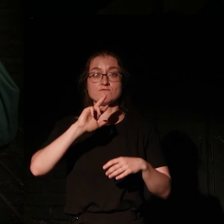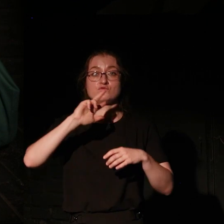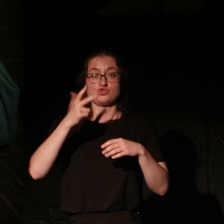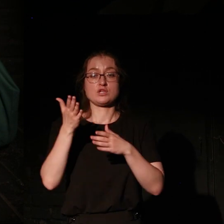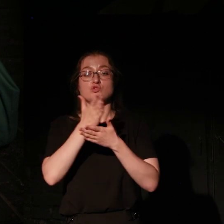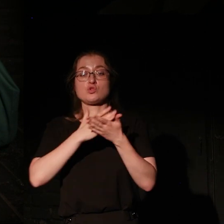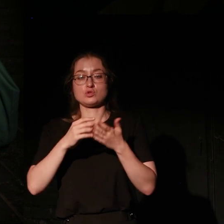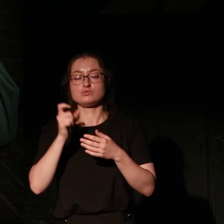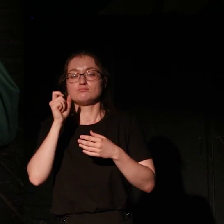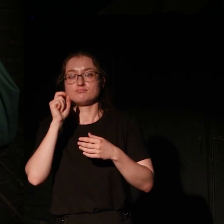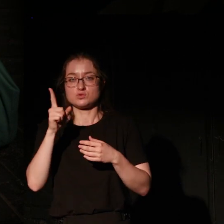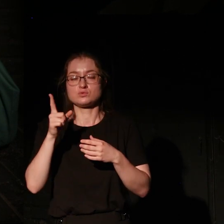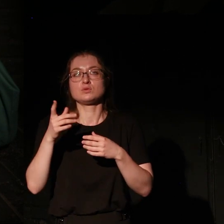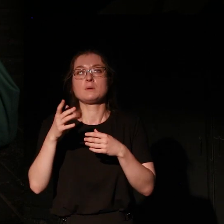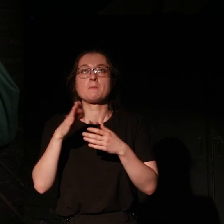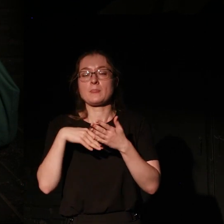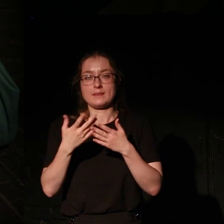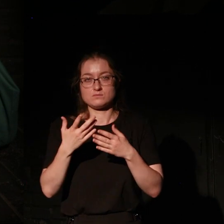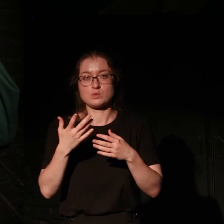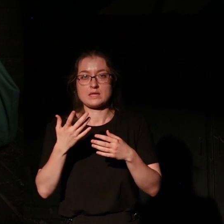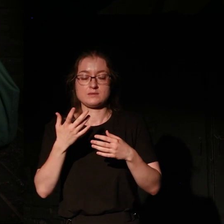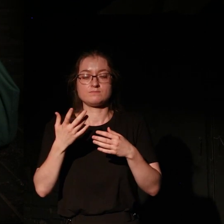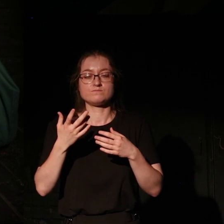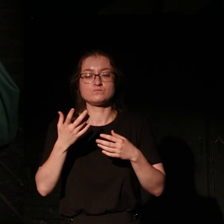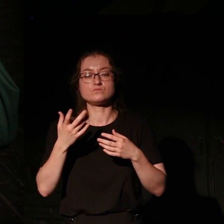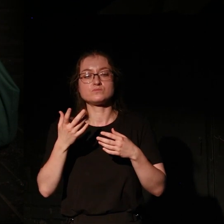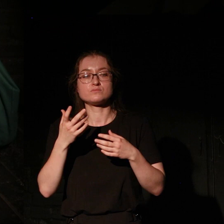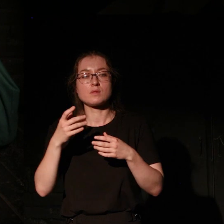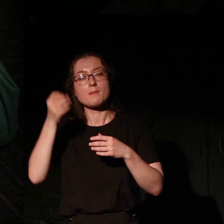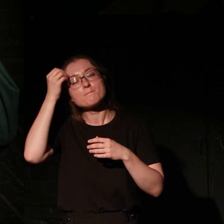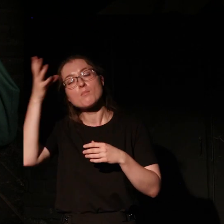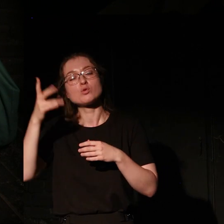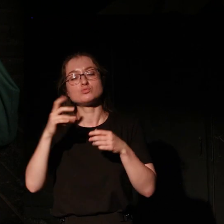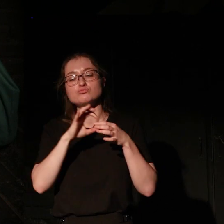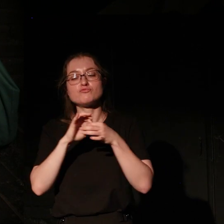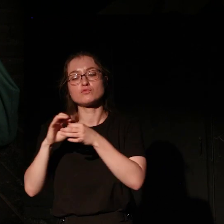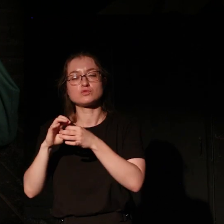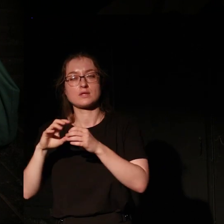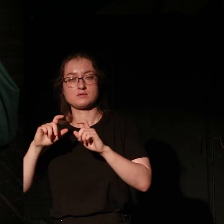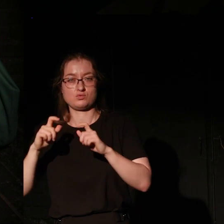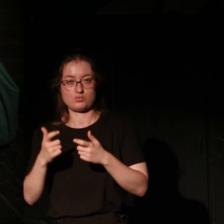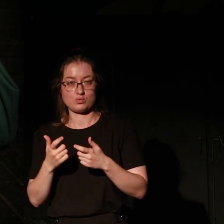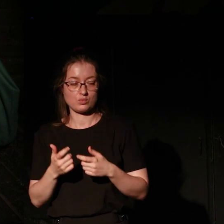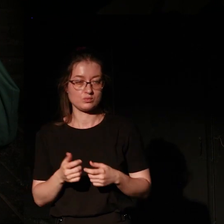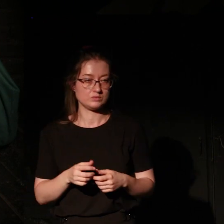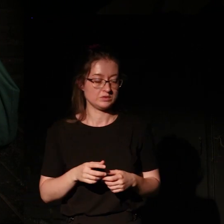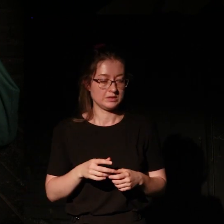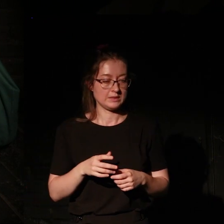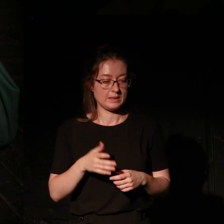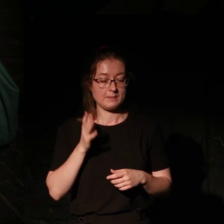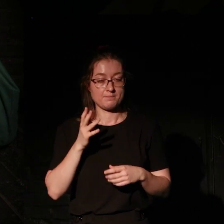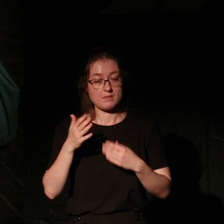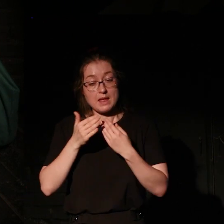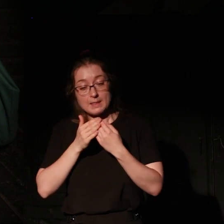przejawy mądrości. Natomiast potem od trzeciego rozdziału znowu, jak można